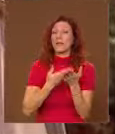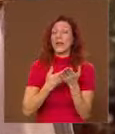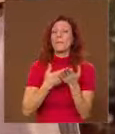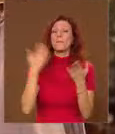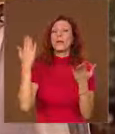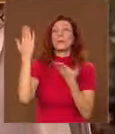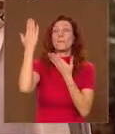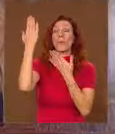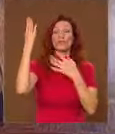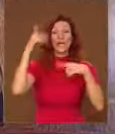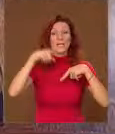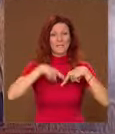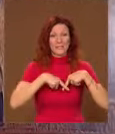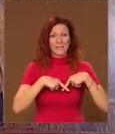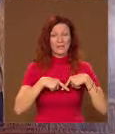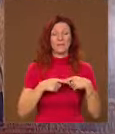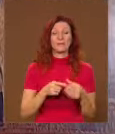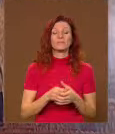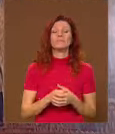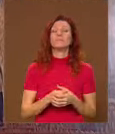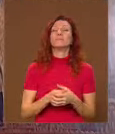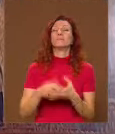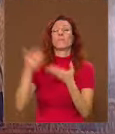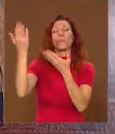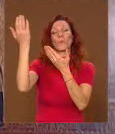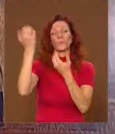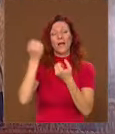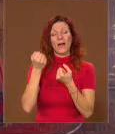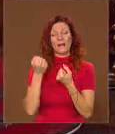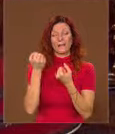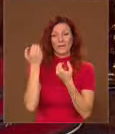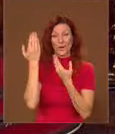да просим. Подай,